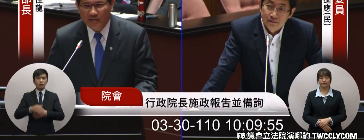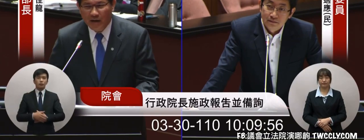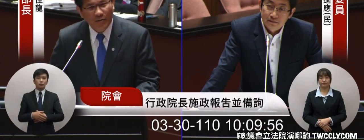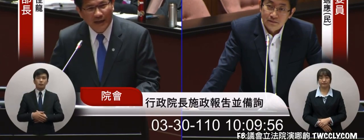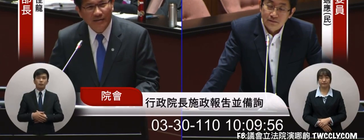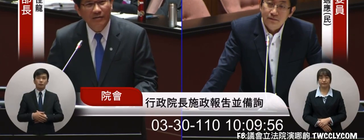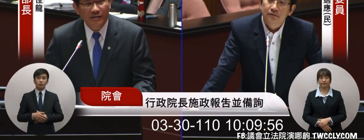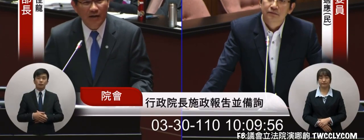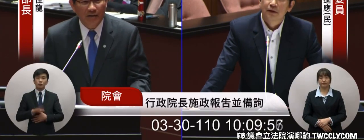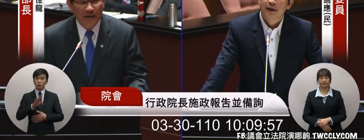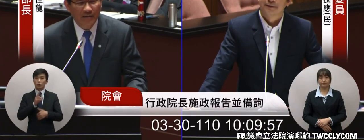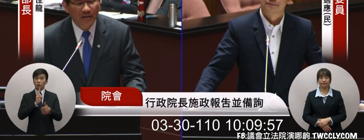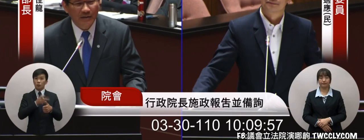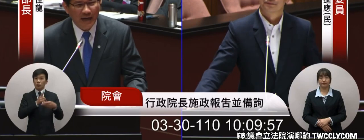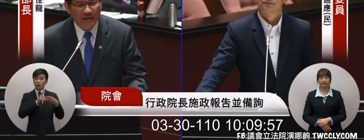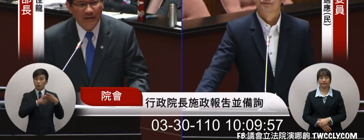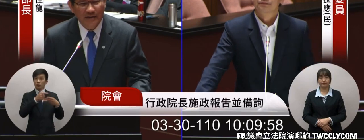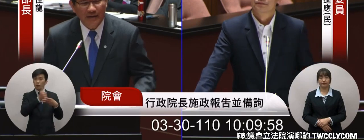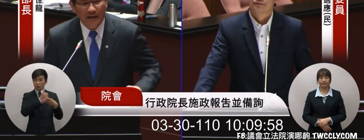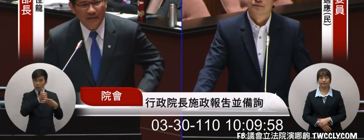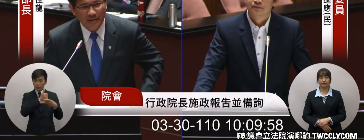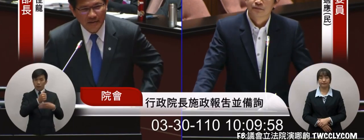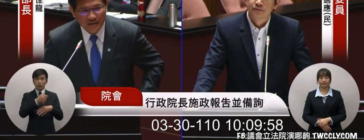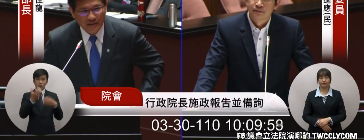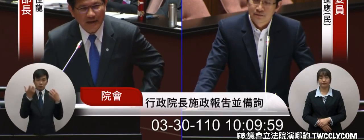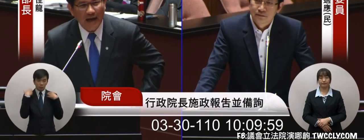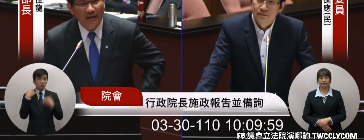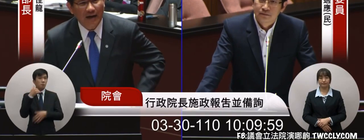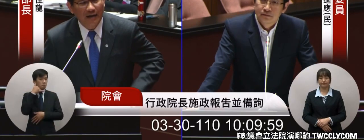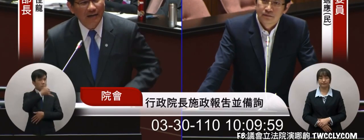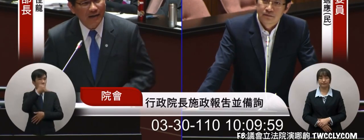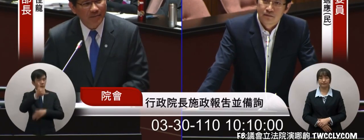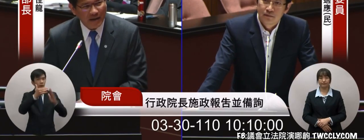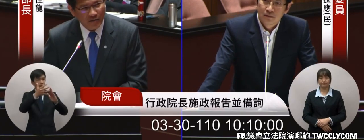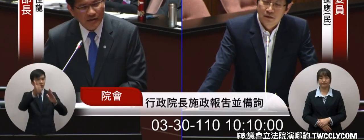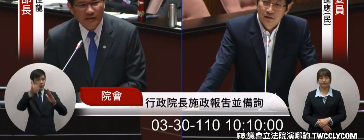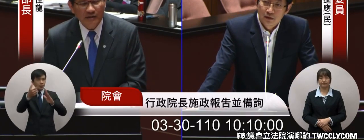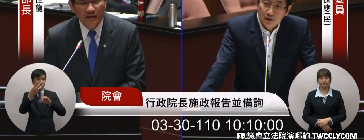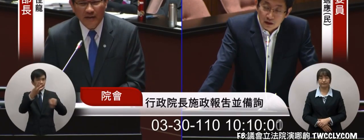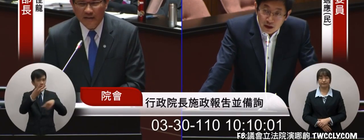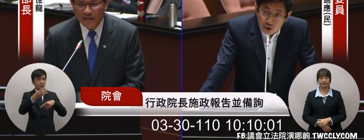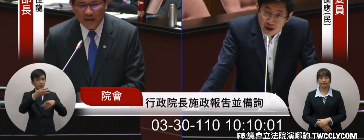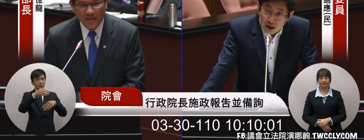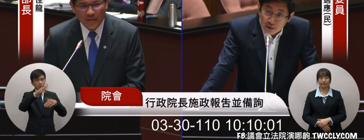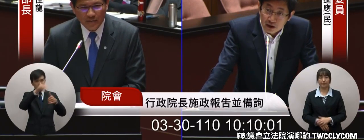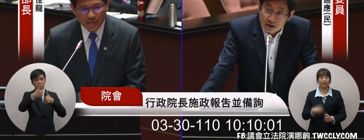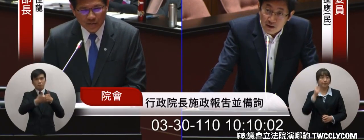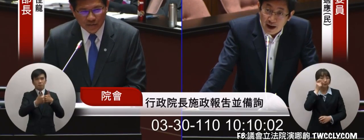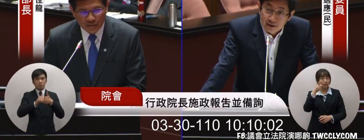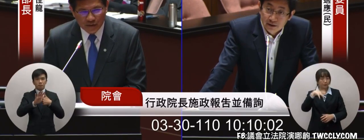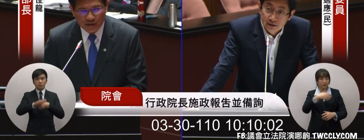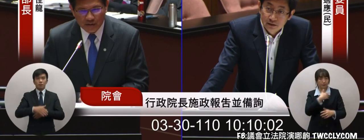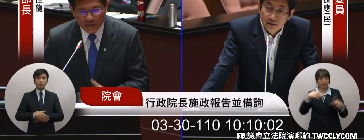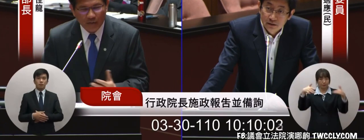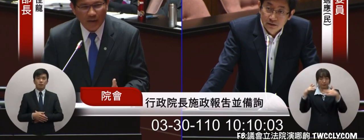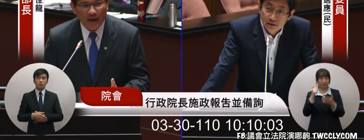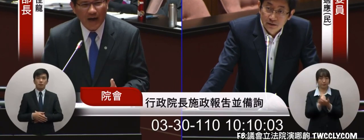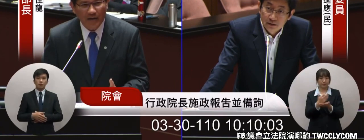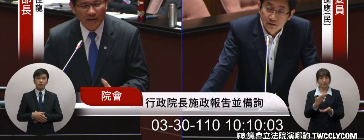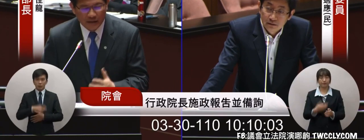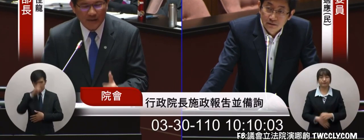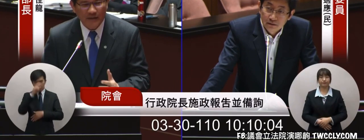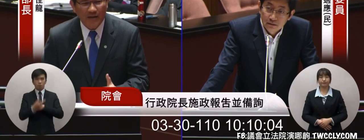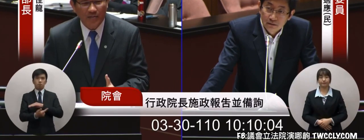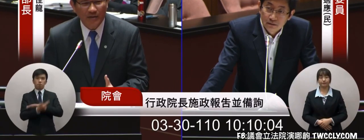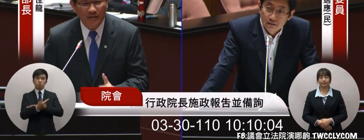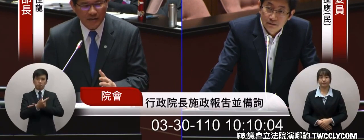我有請王國台正式連又三個市長跟辦公室一個月內有沒有可能召開就是越快